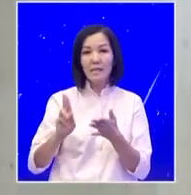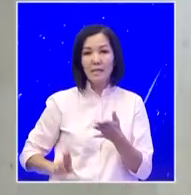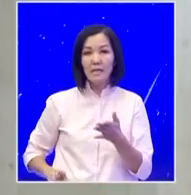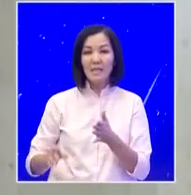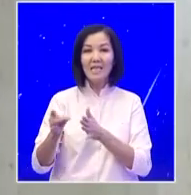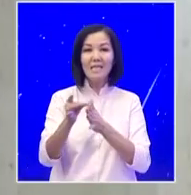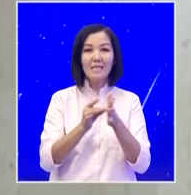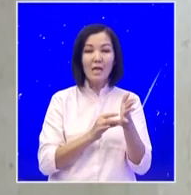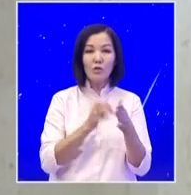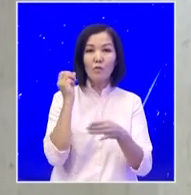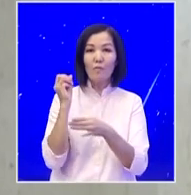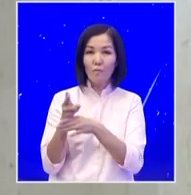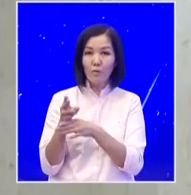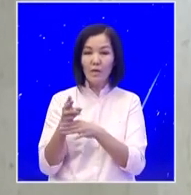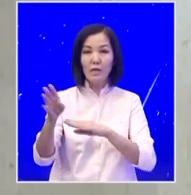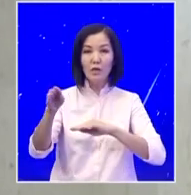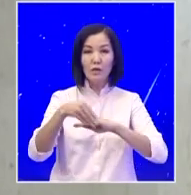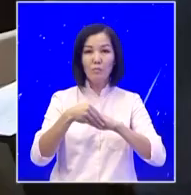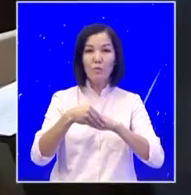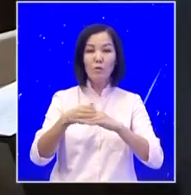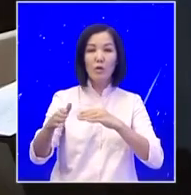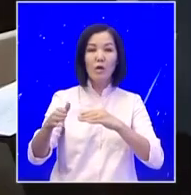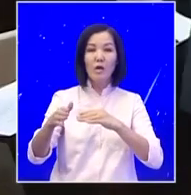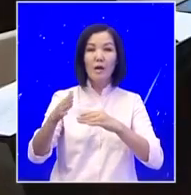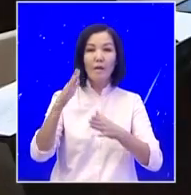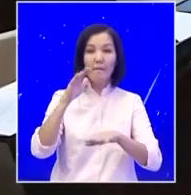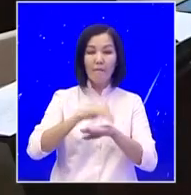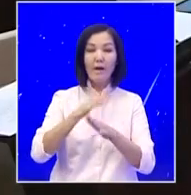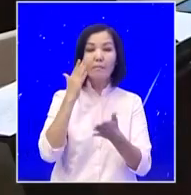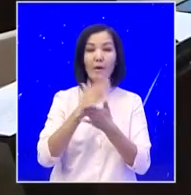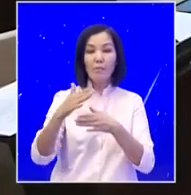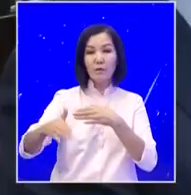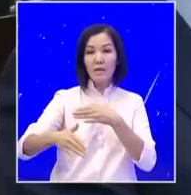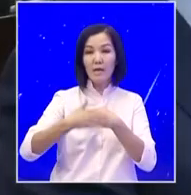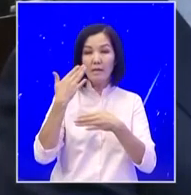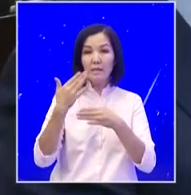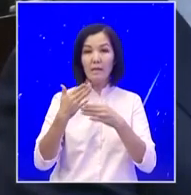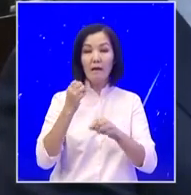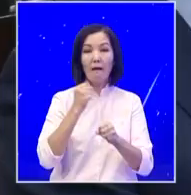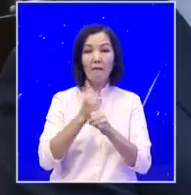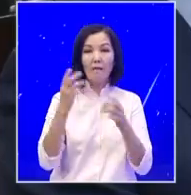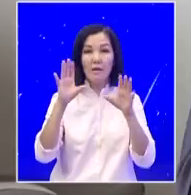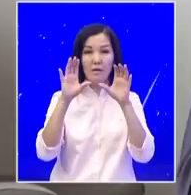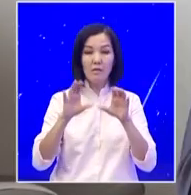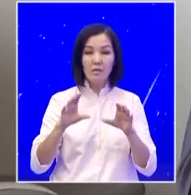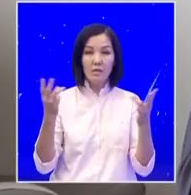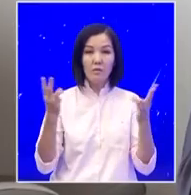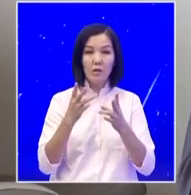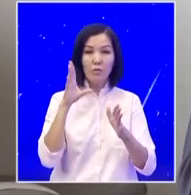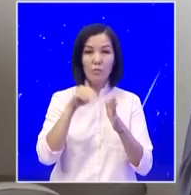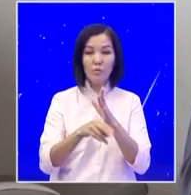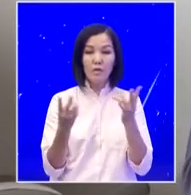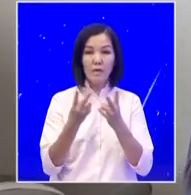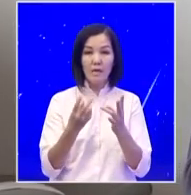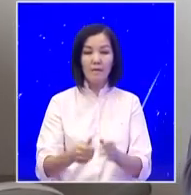босатылады. Жемқорлық үшін жазаны қатайту тұрғысынан қылмыстық кодекске өзгерістер енгізу керектігі де айтылады.